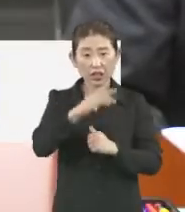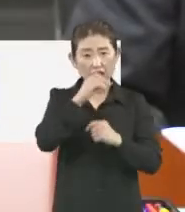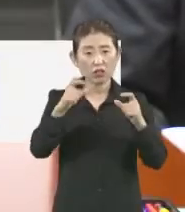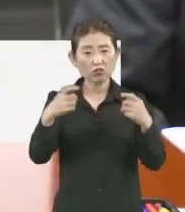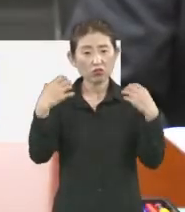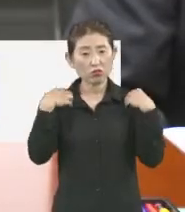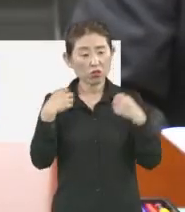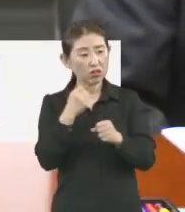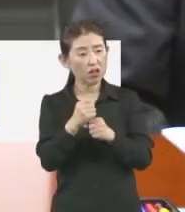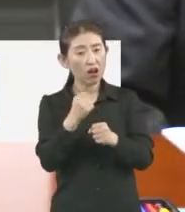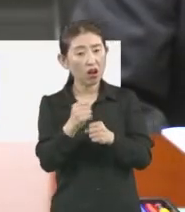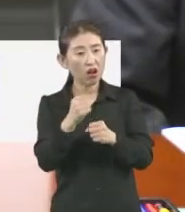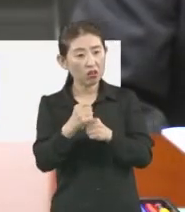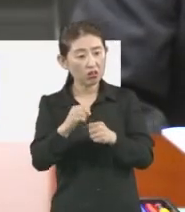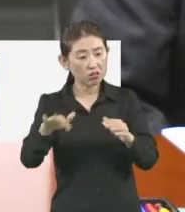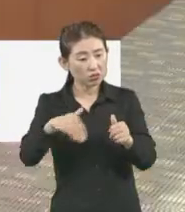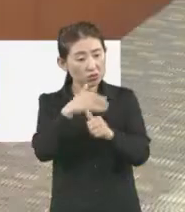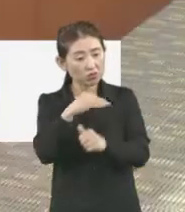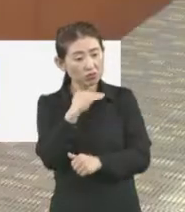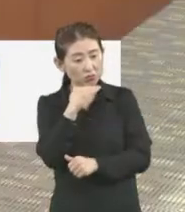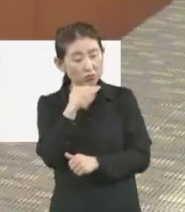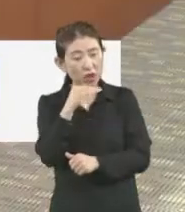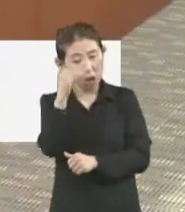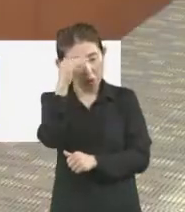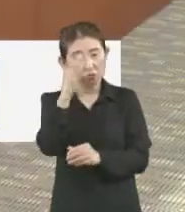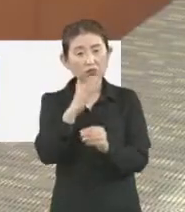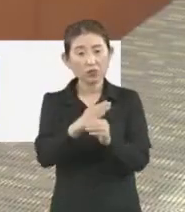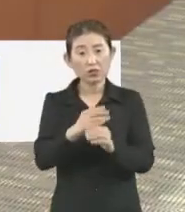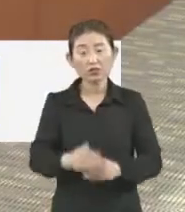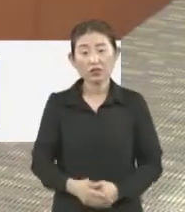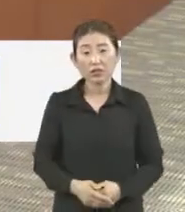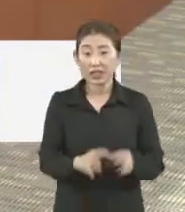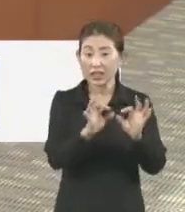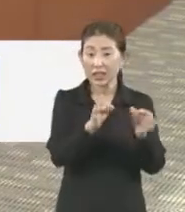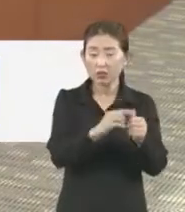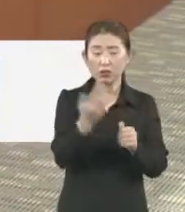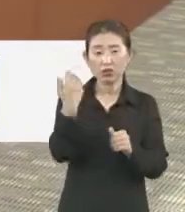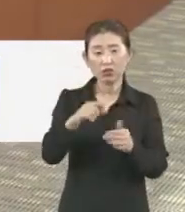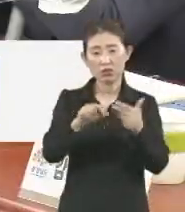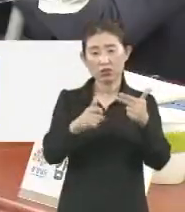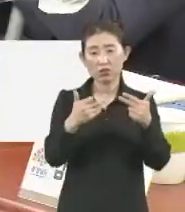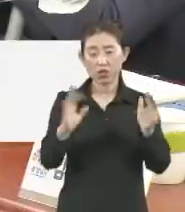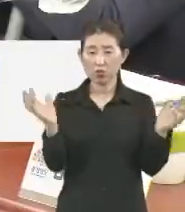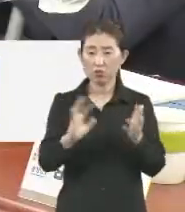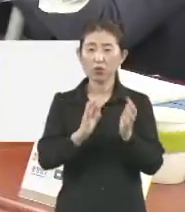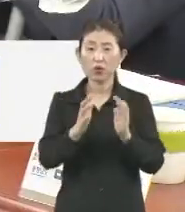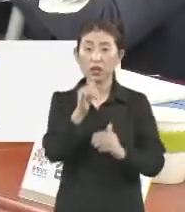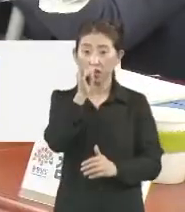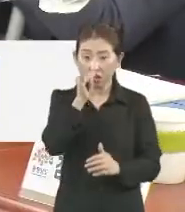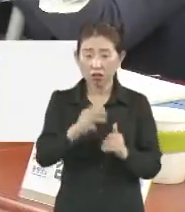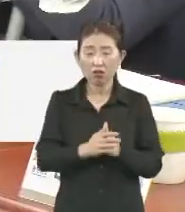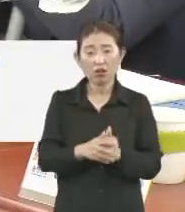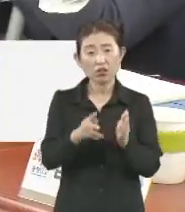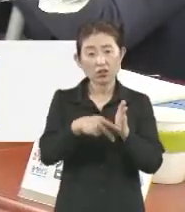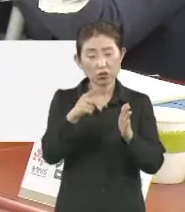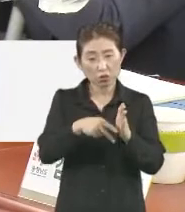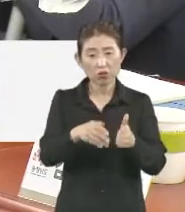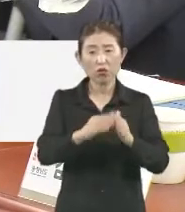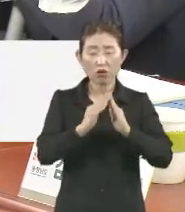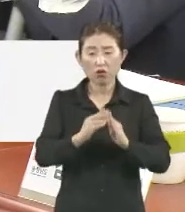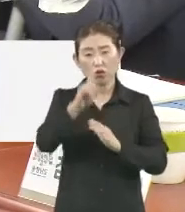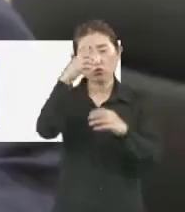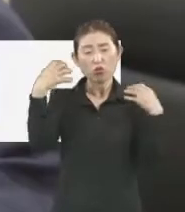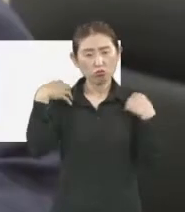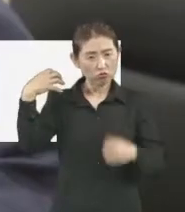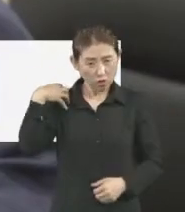당혹감 속에 사태 추이를 지켜보고 있습니다 김 지사는 지난 18일 간부회의 해서 철도역사 건설은